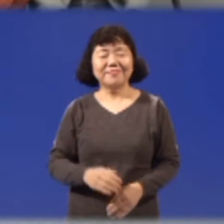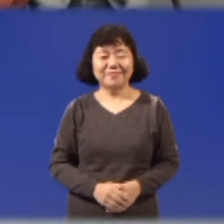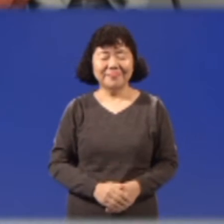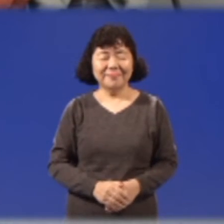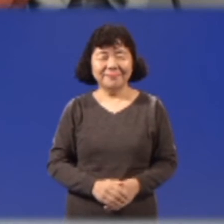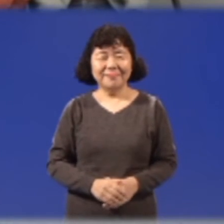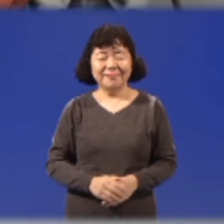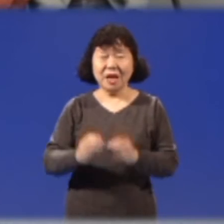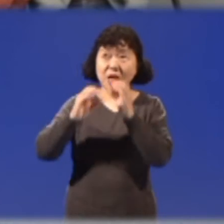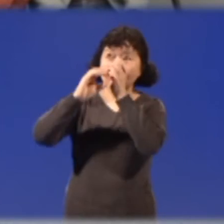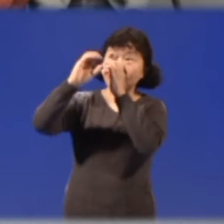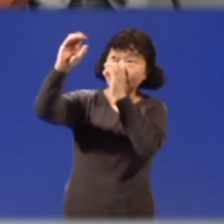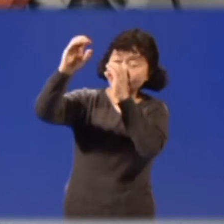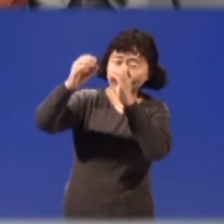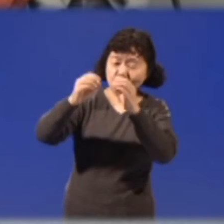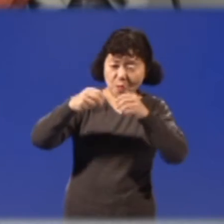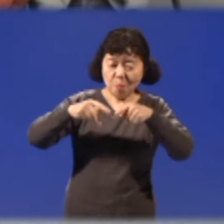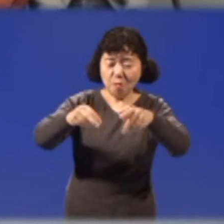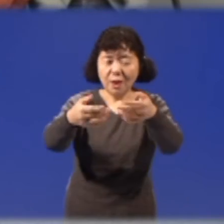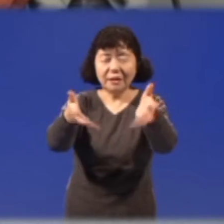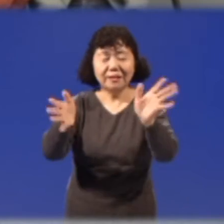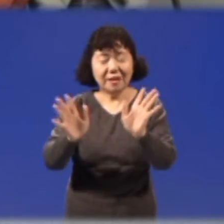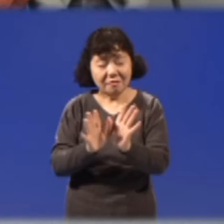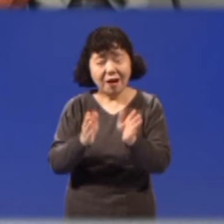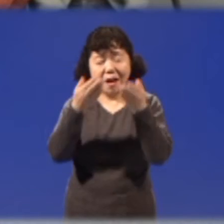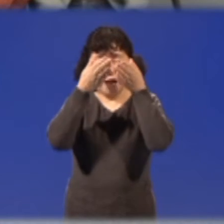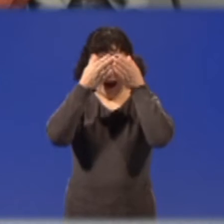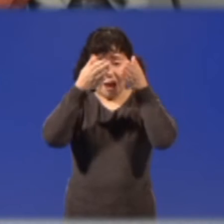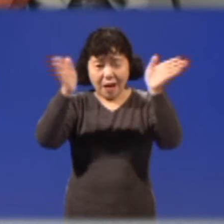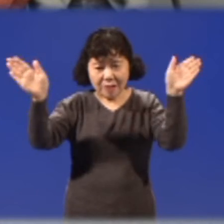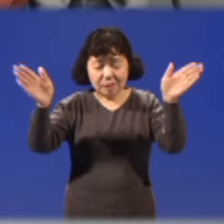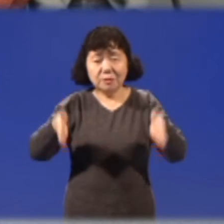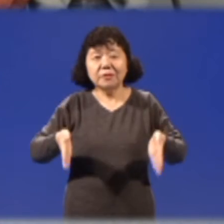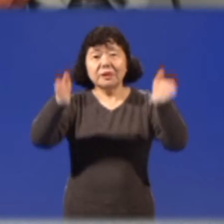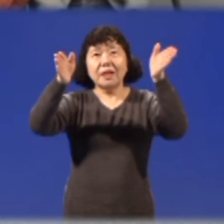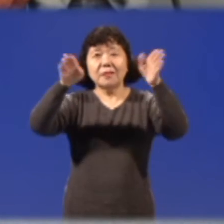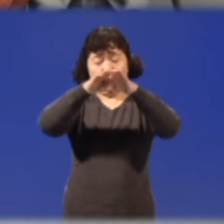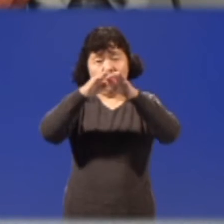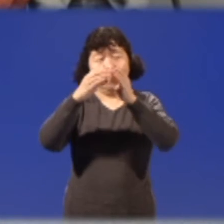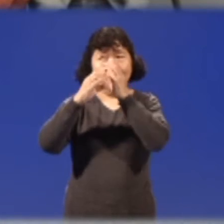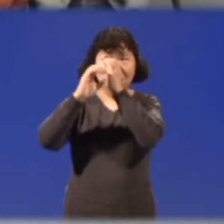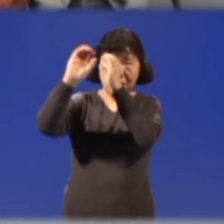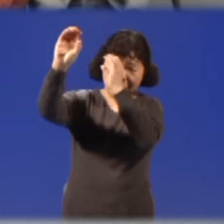天文ボランティアは博物館の天文事業をサポートしています。